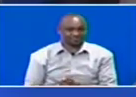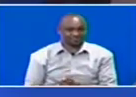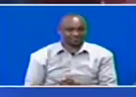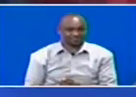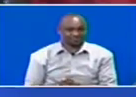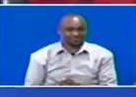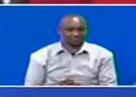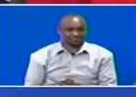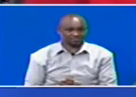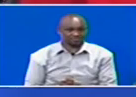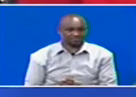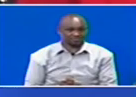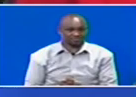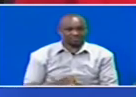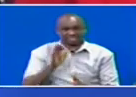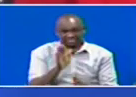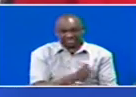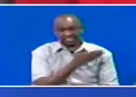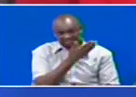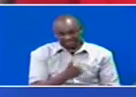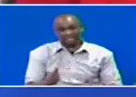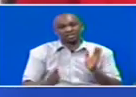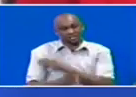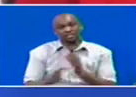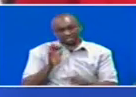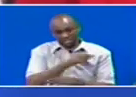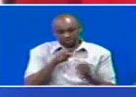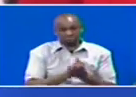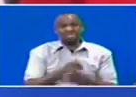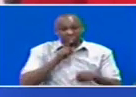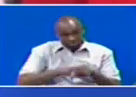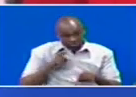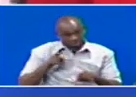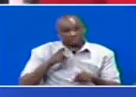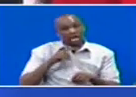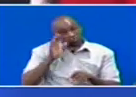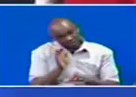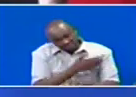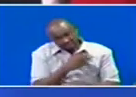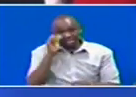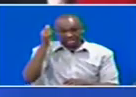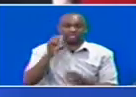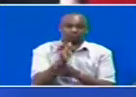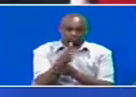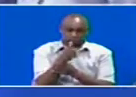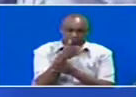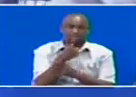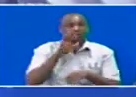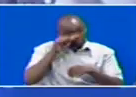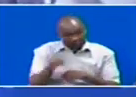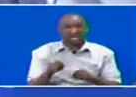Rasmi ngufu yetu wimboa taifa unaimbwa kabla Mada kuu